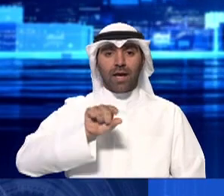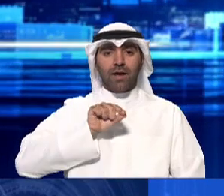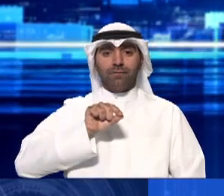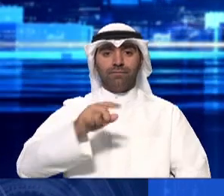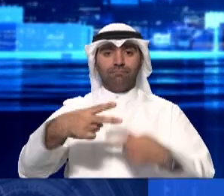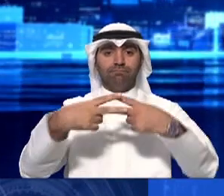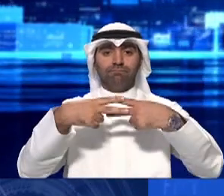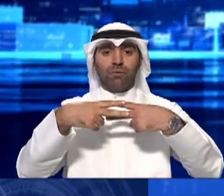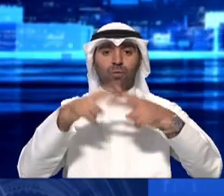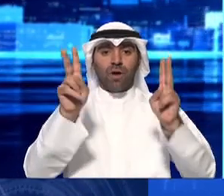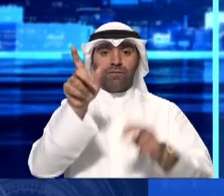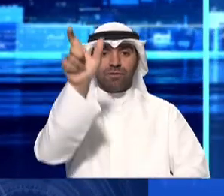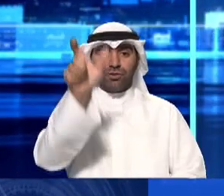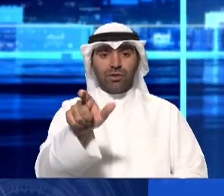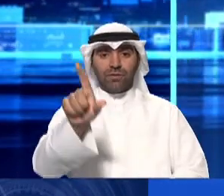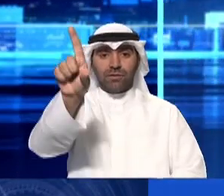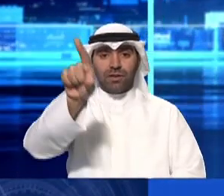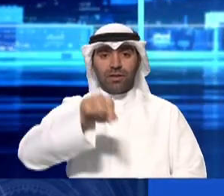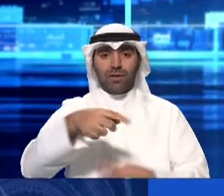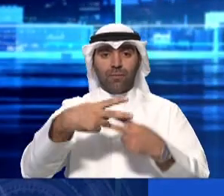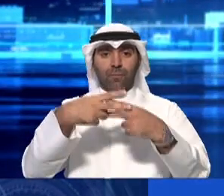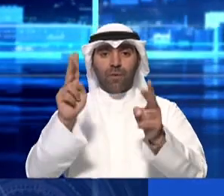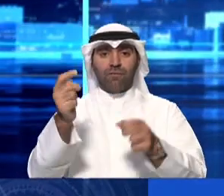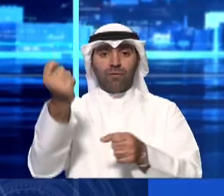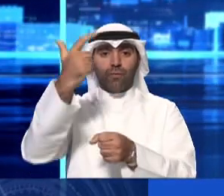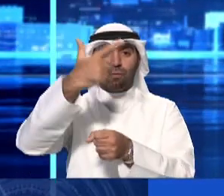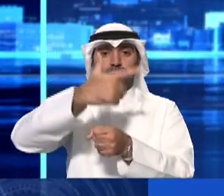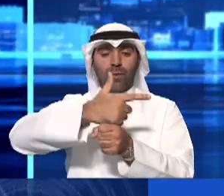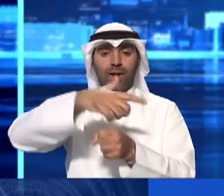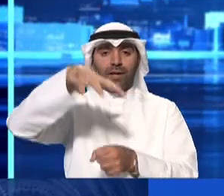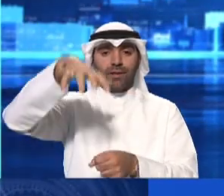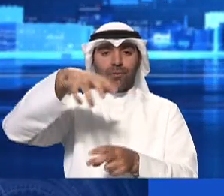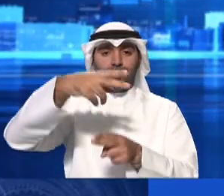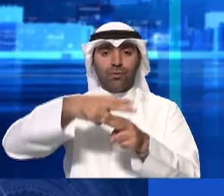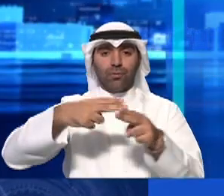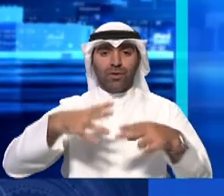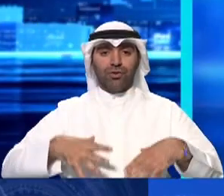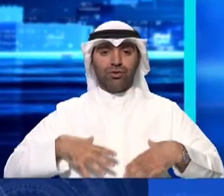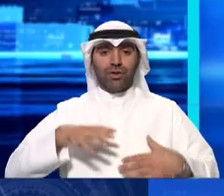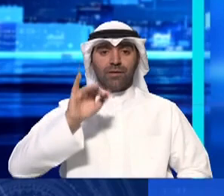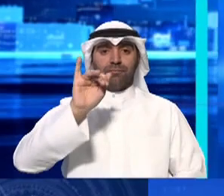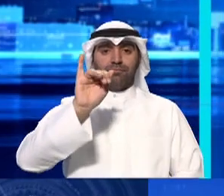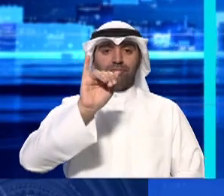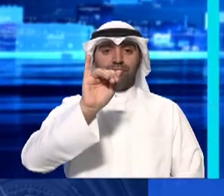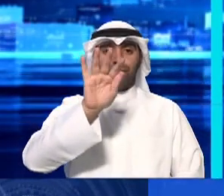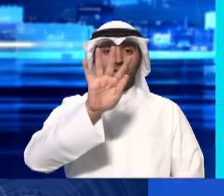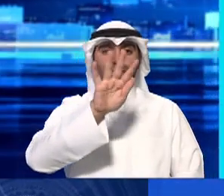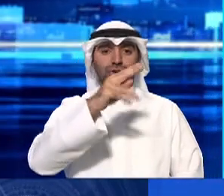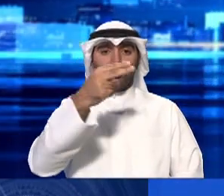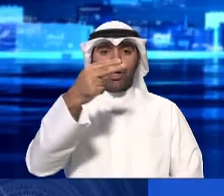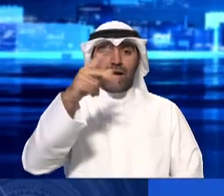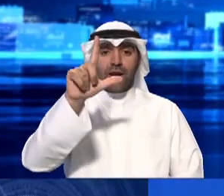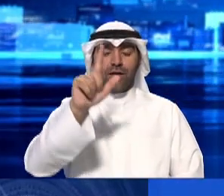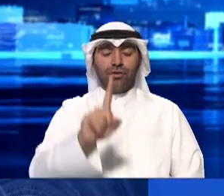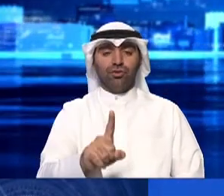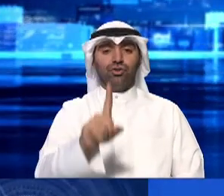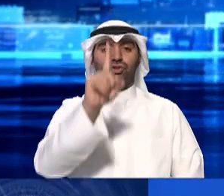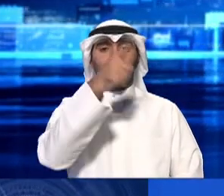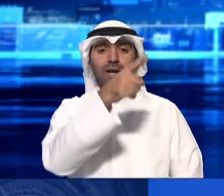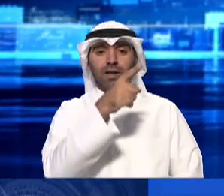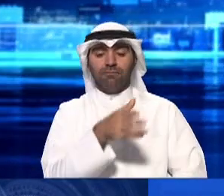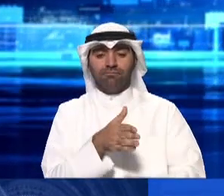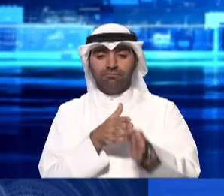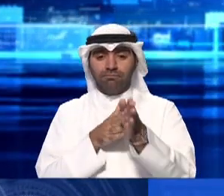الله وتزكيته ومباركة أسرة الصباح والشعب الكويتي ليكون سندا وعونا لسموكم حفظكم